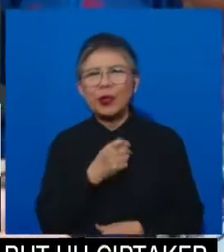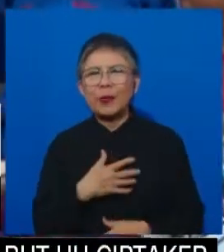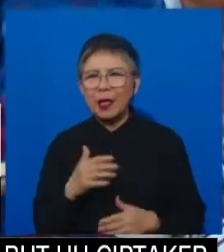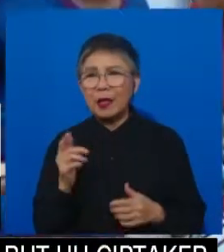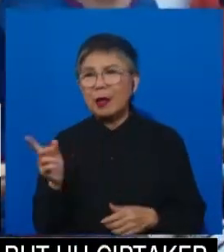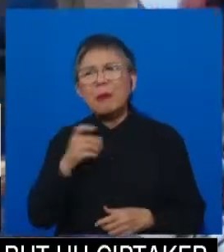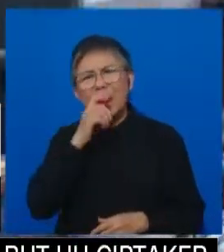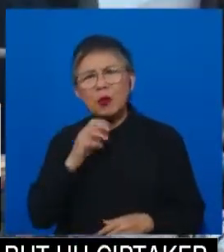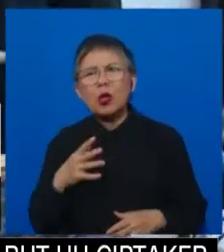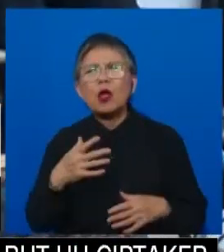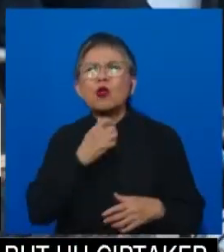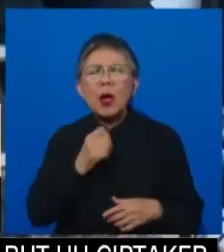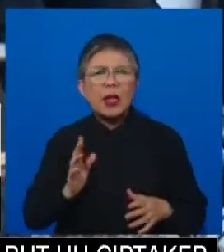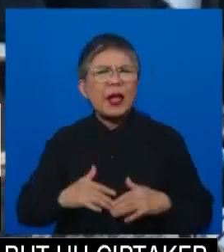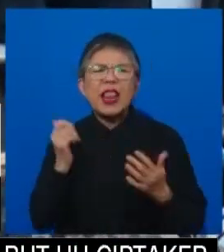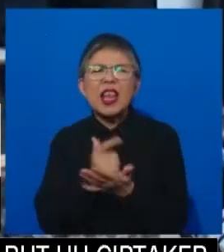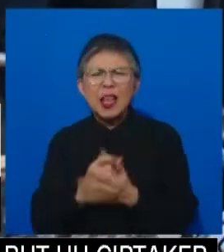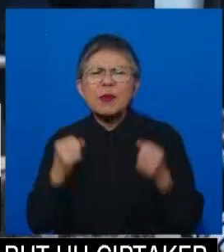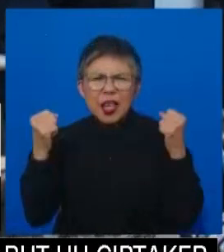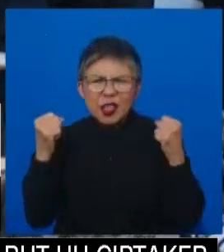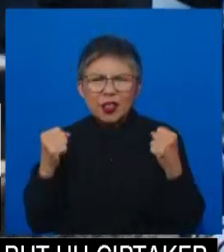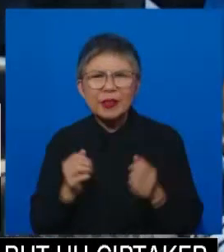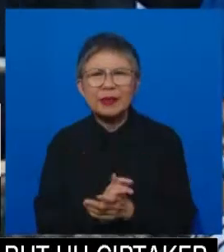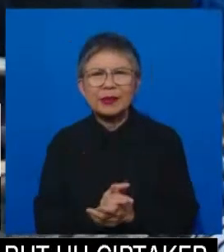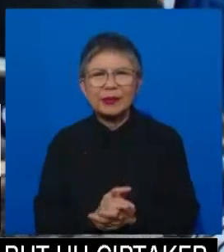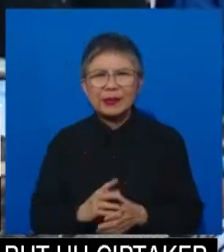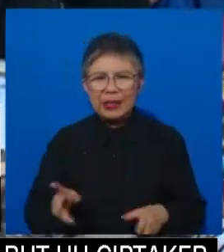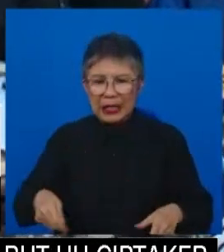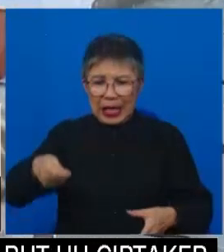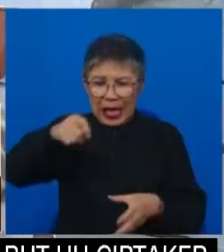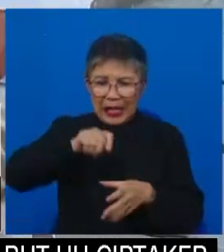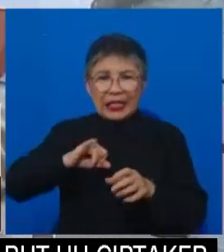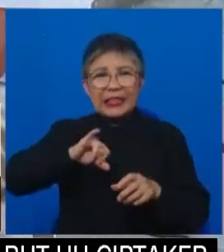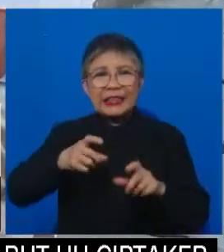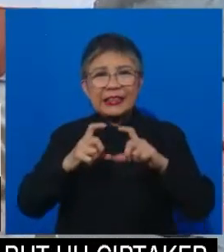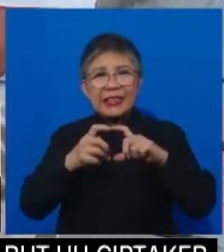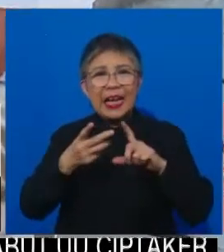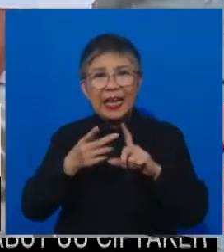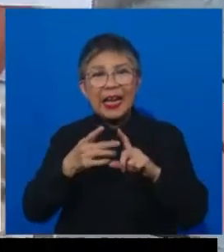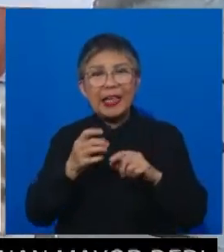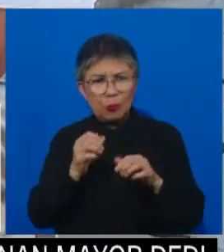luar biasa. Rasanya enak, jahenya terasa hangat jadi di badan.